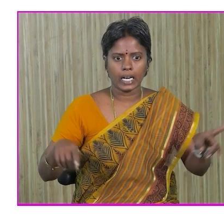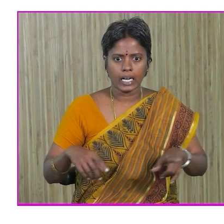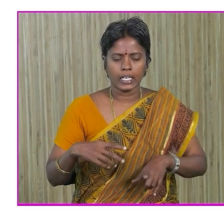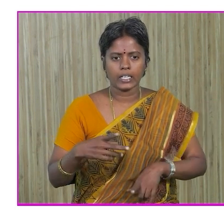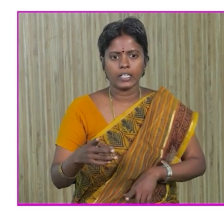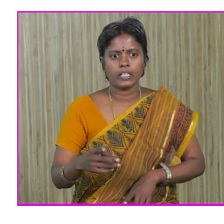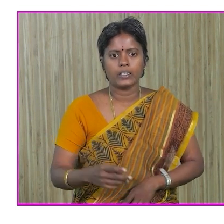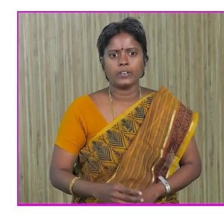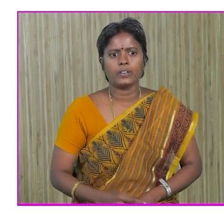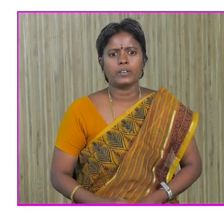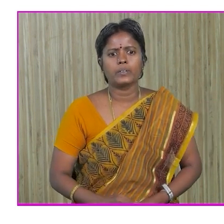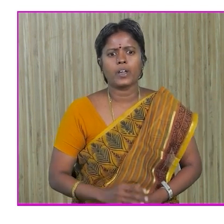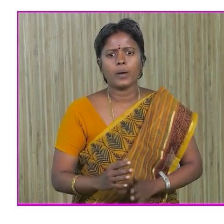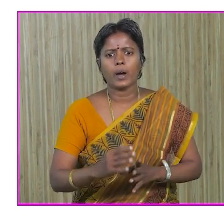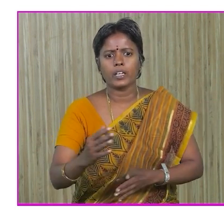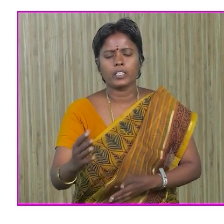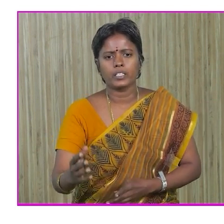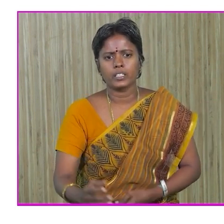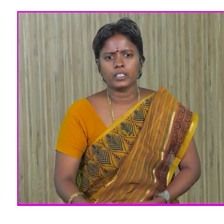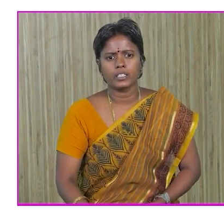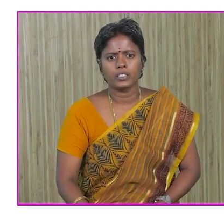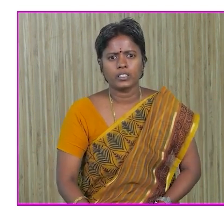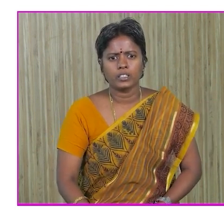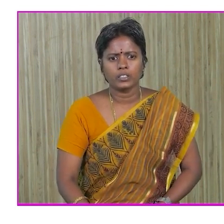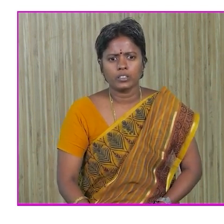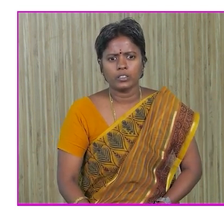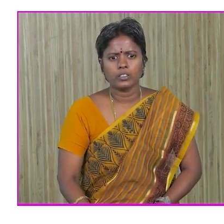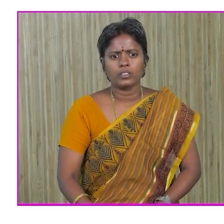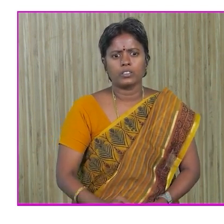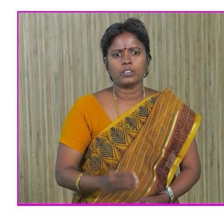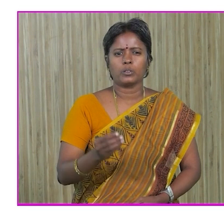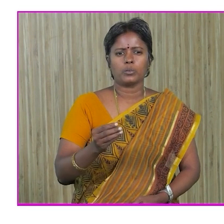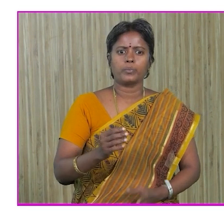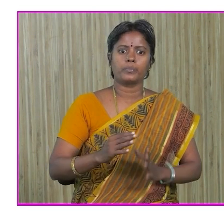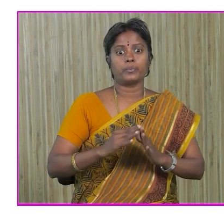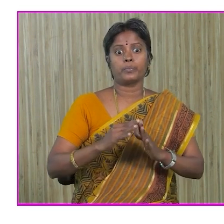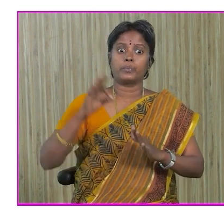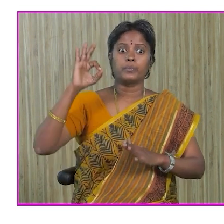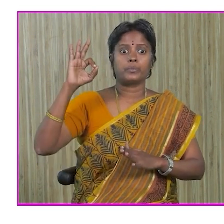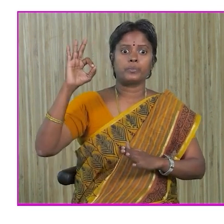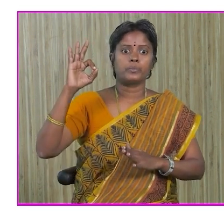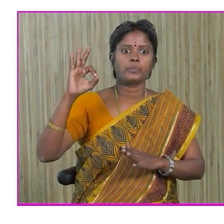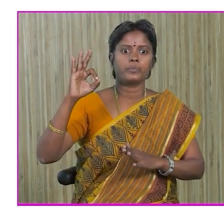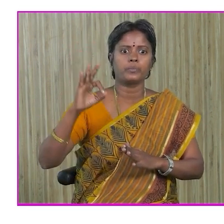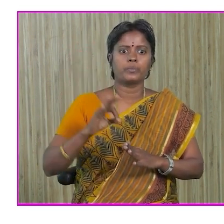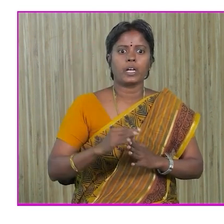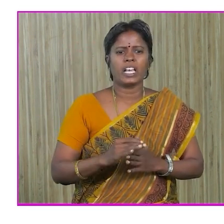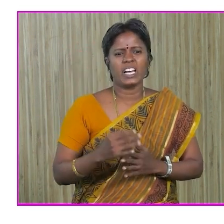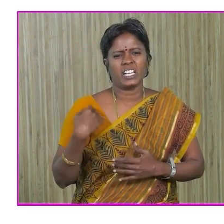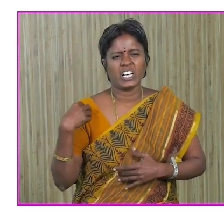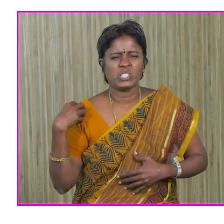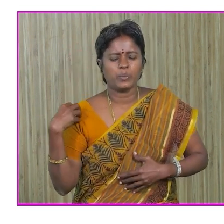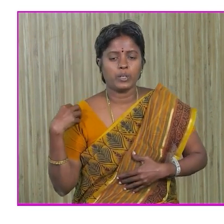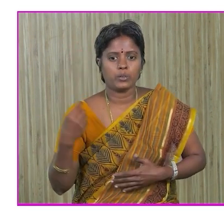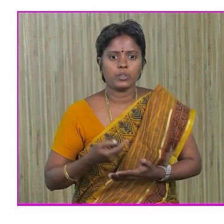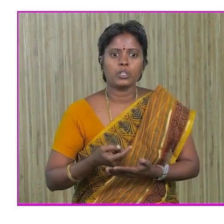இந்த இடத்துல மளிகை கடை வச்சு கொஞ்சம் நல்லா வாழ்ந்து வந்தார். ஏழைகள் பலருக்கும் உதவுவார். குழந்தைகளுக்கு படிப்பு